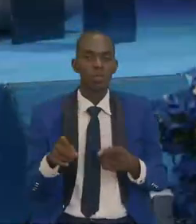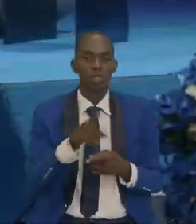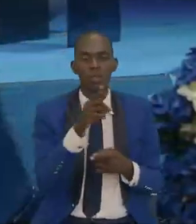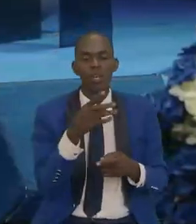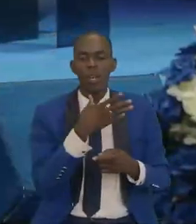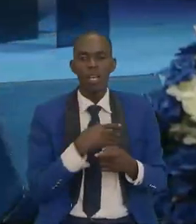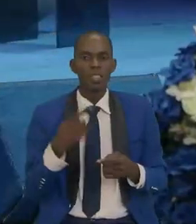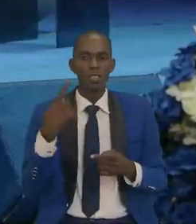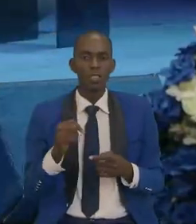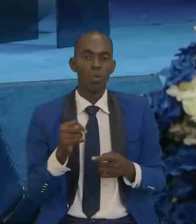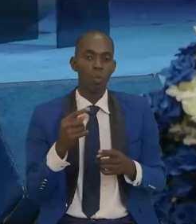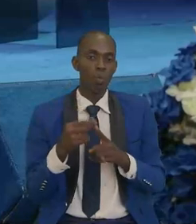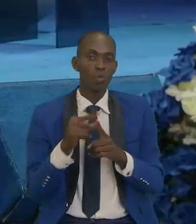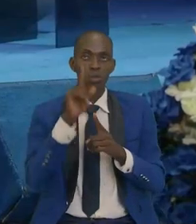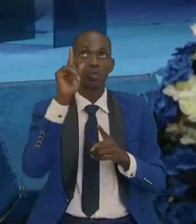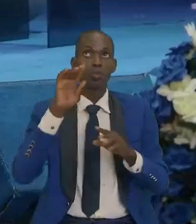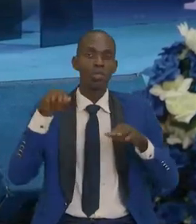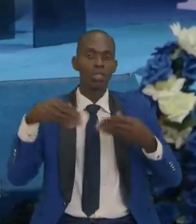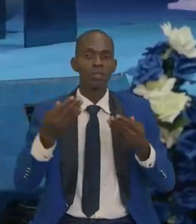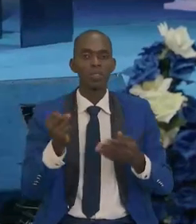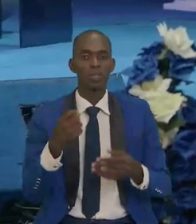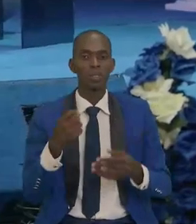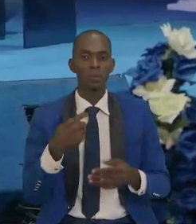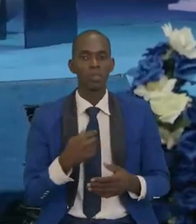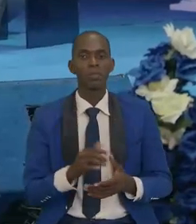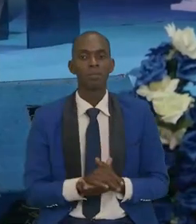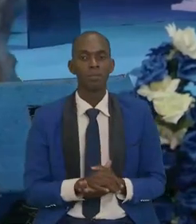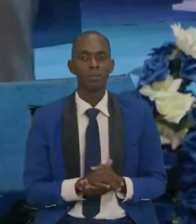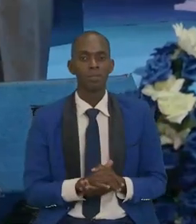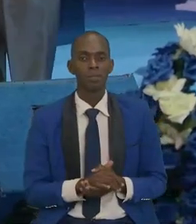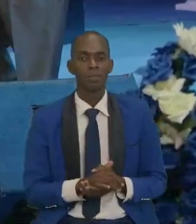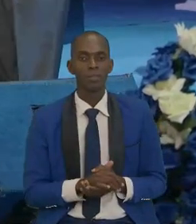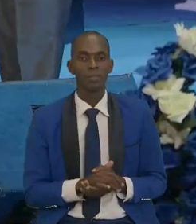je leur ai donné les paroles que tu m'as données.